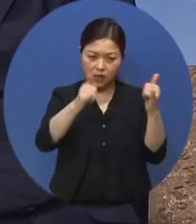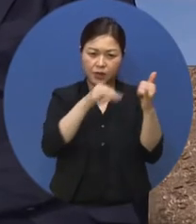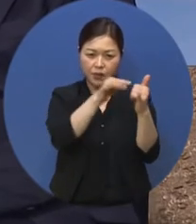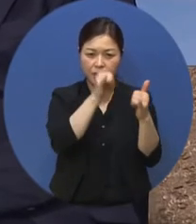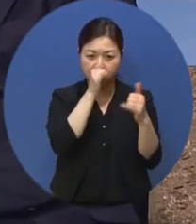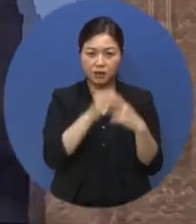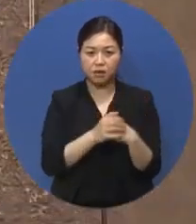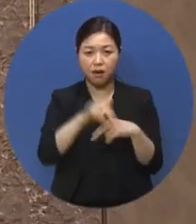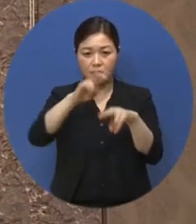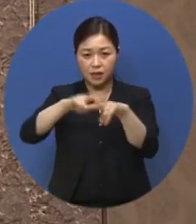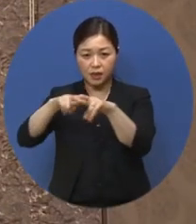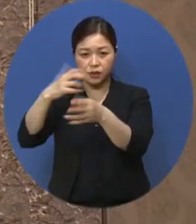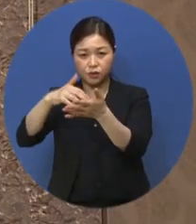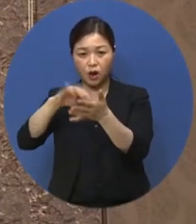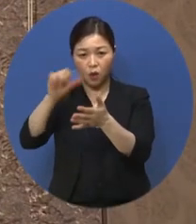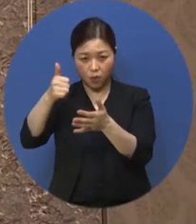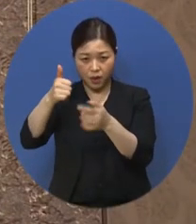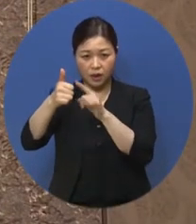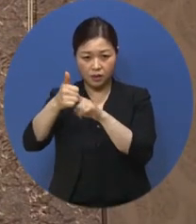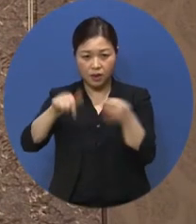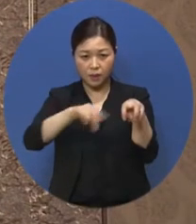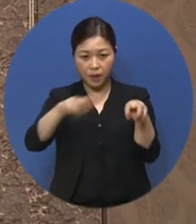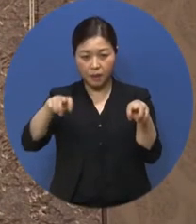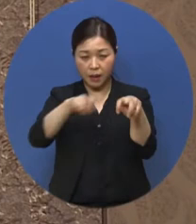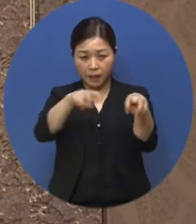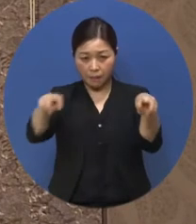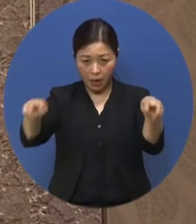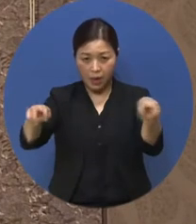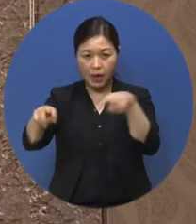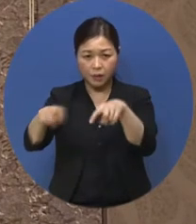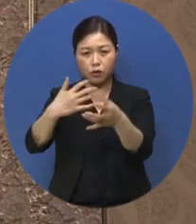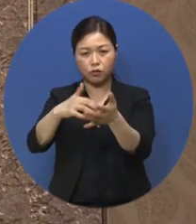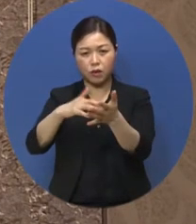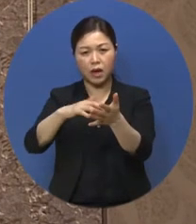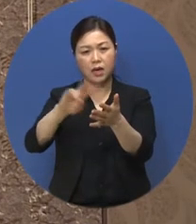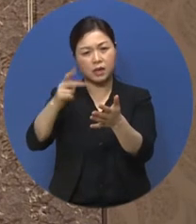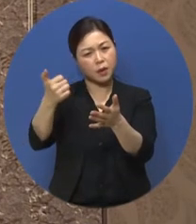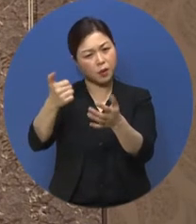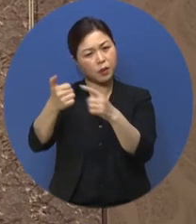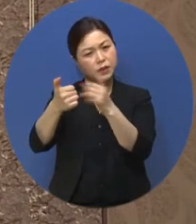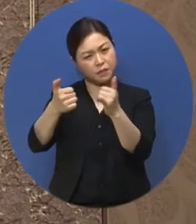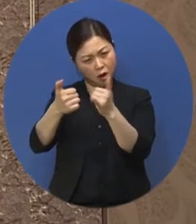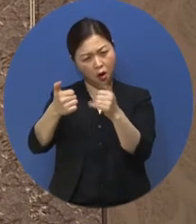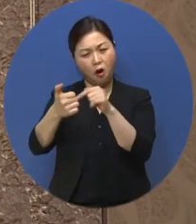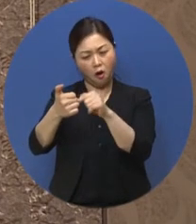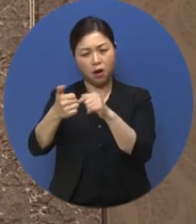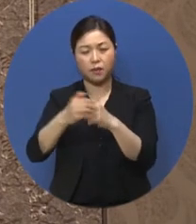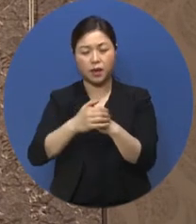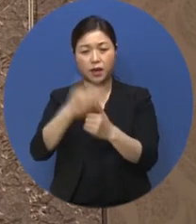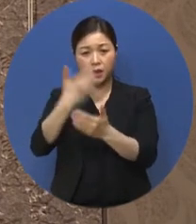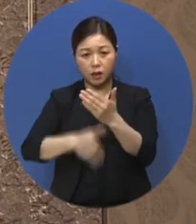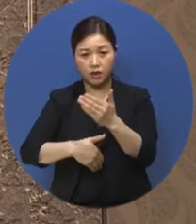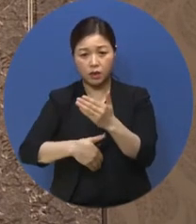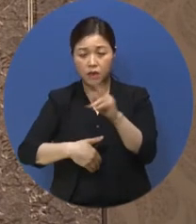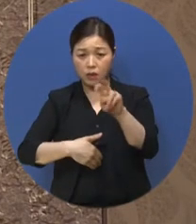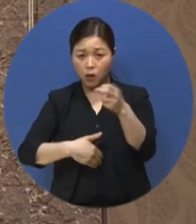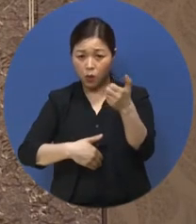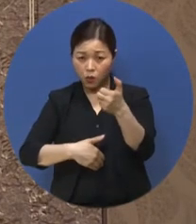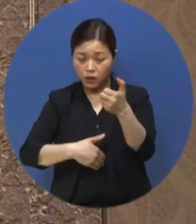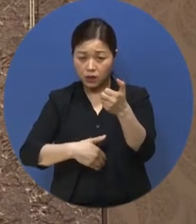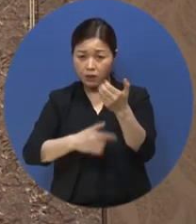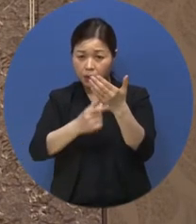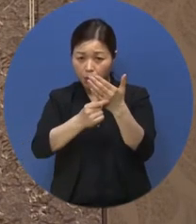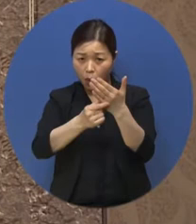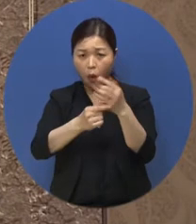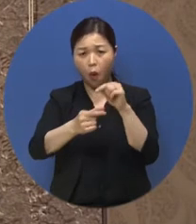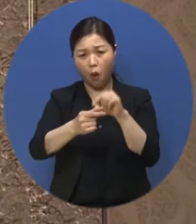예. 뛰어앉기를 했다 거리두기를 하다 보면 250 맥시멈 250명밖에 못 네. 앉으면 250 티켓을 지원해